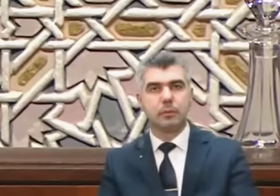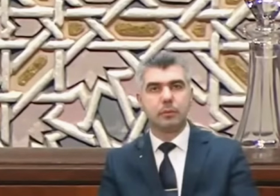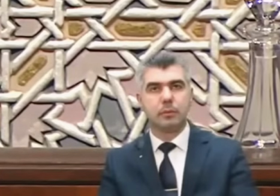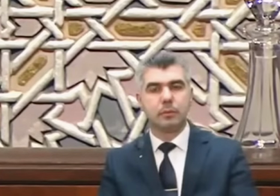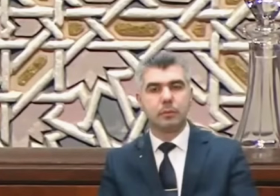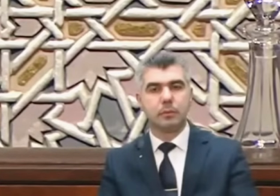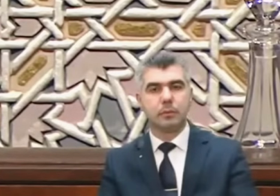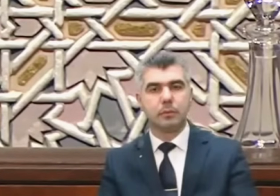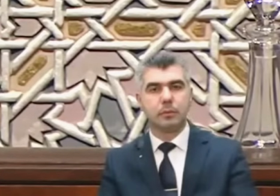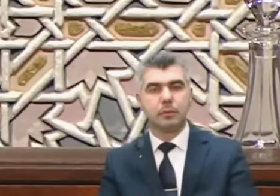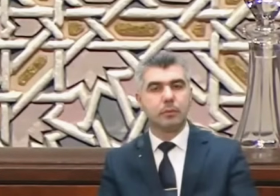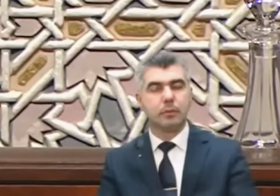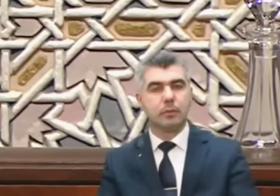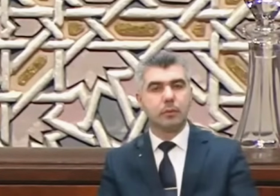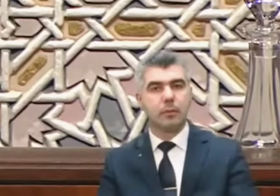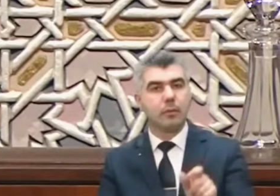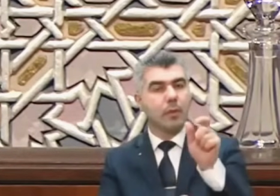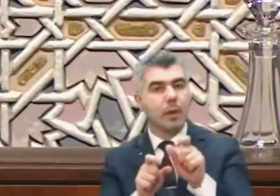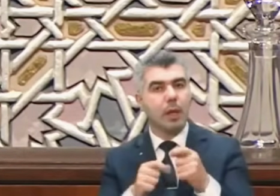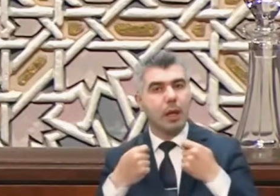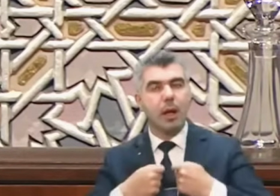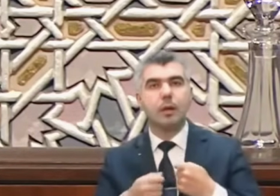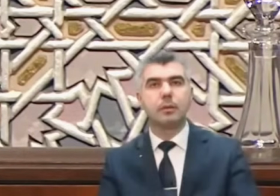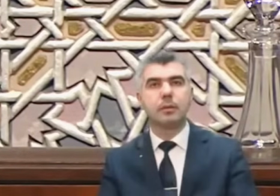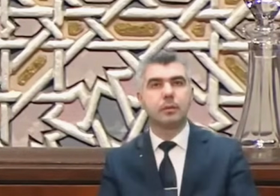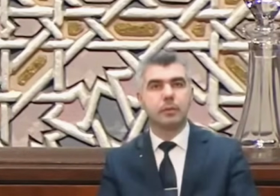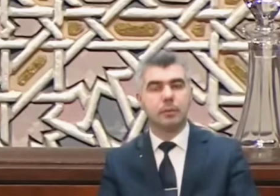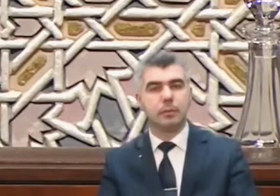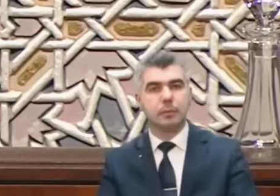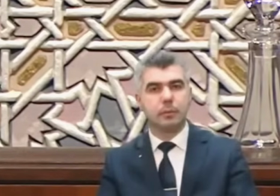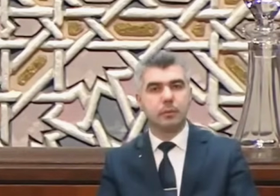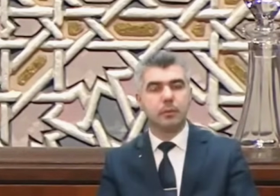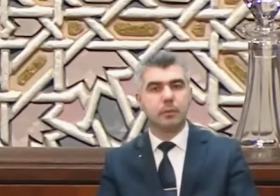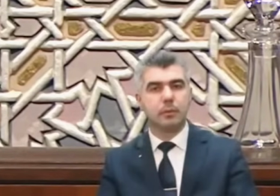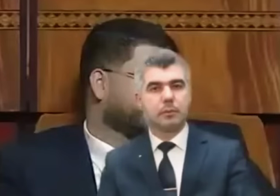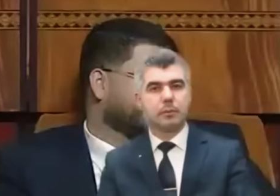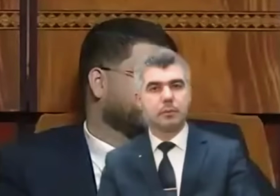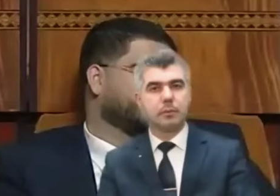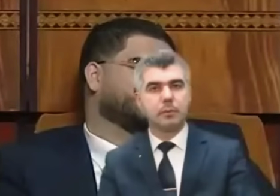والرئيس، السيد الرئيس، والنائب السيد الرئيس المحترم،